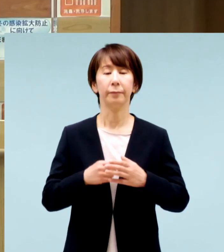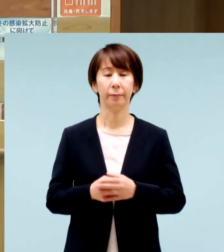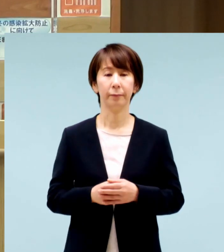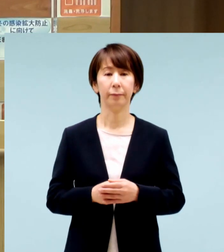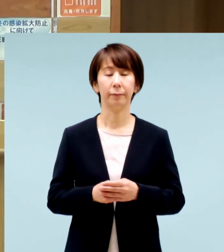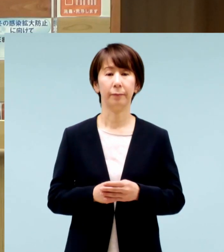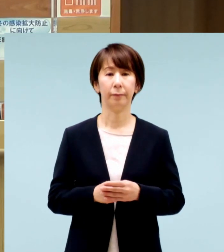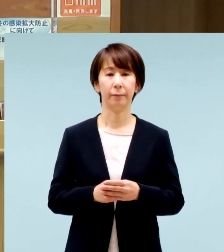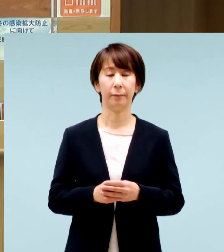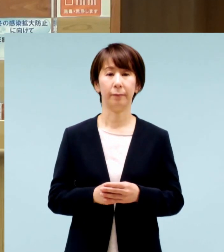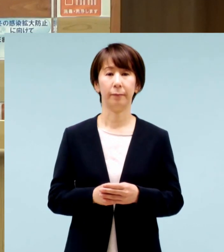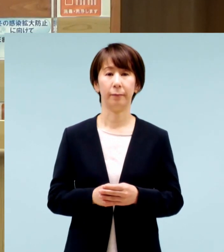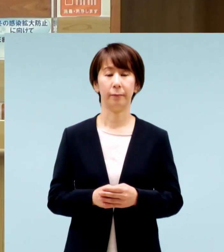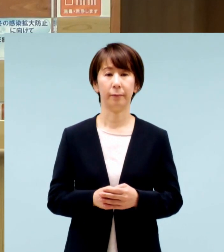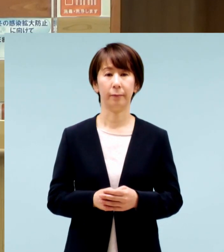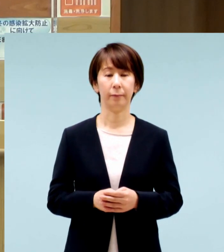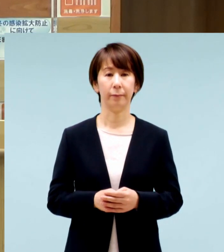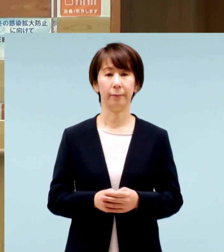さん。